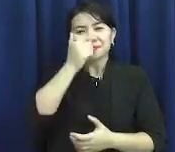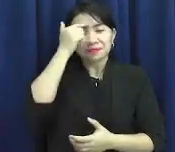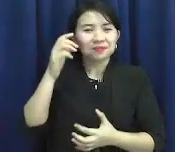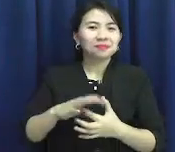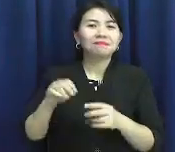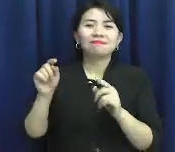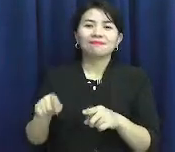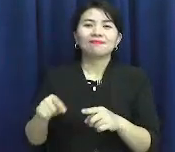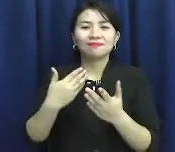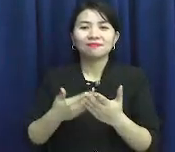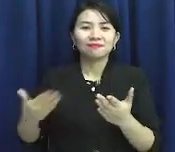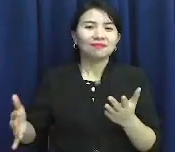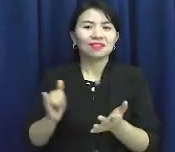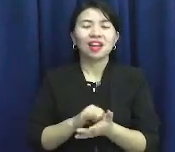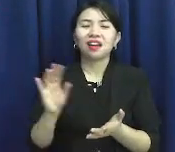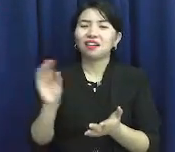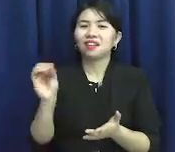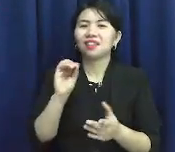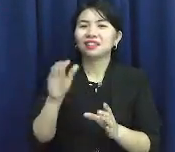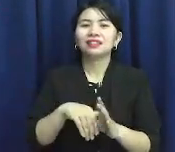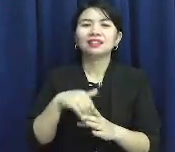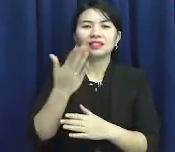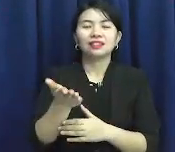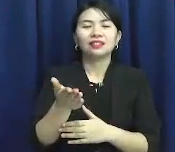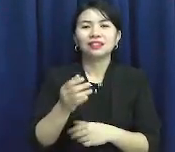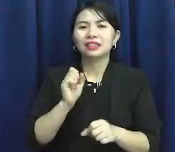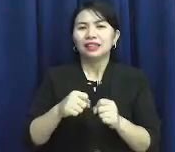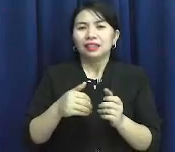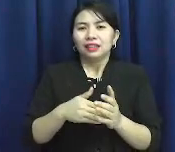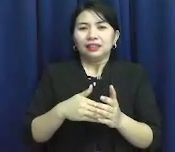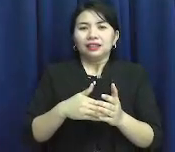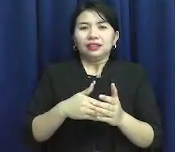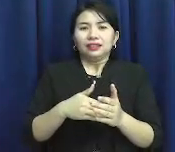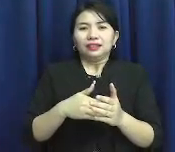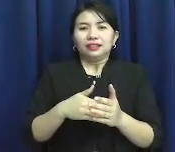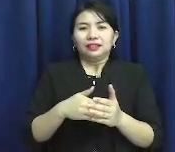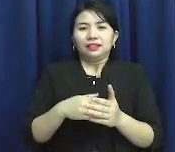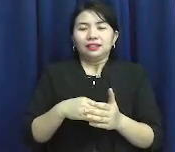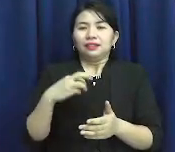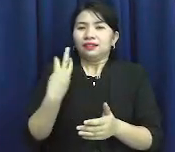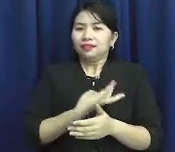things nawala na rin sa'yo. Kaya nga maganda ito. Magpapatuloy tayo sa